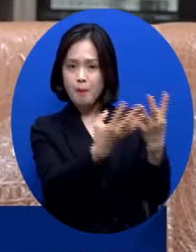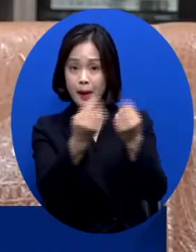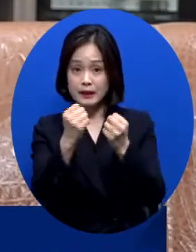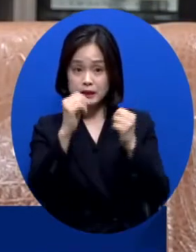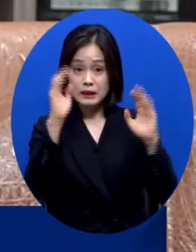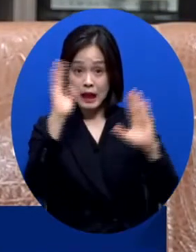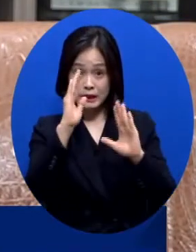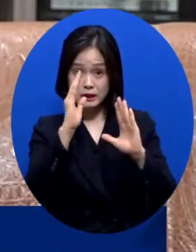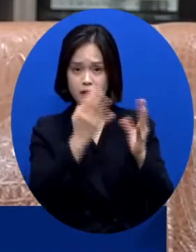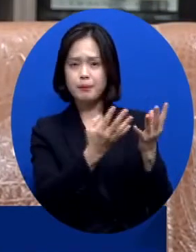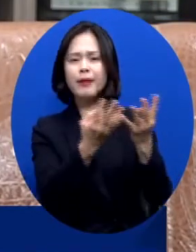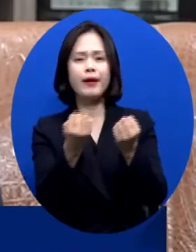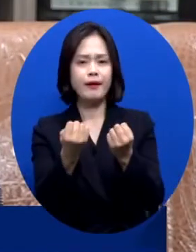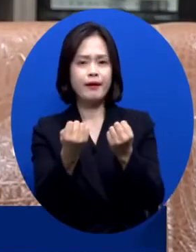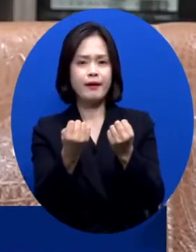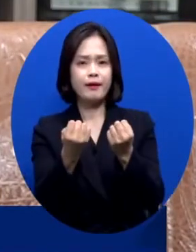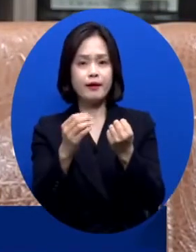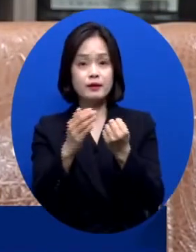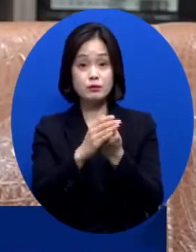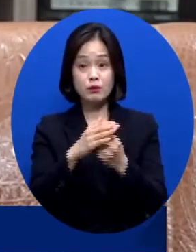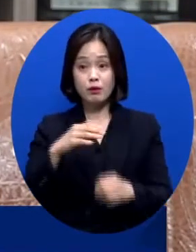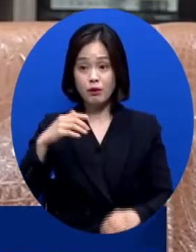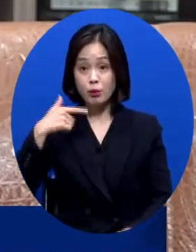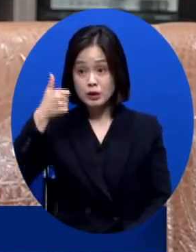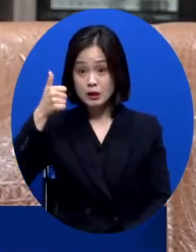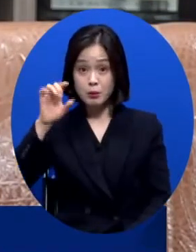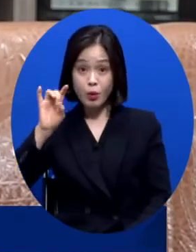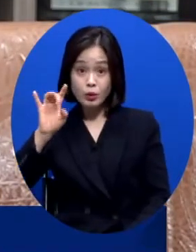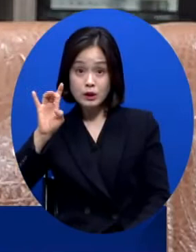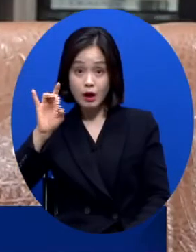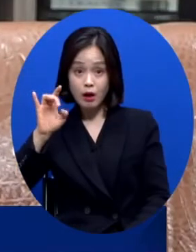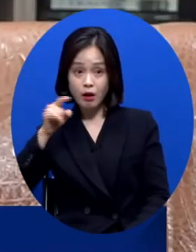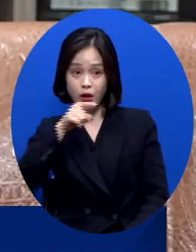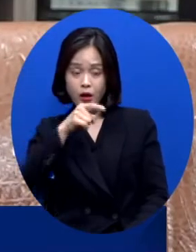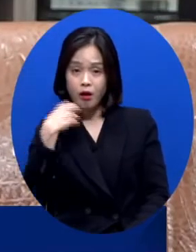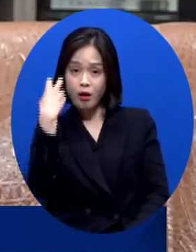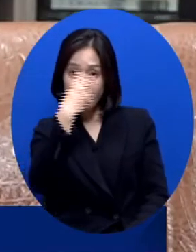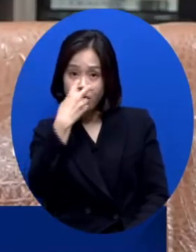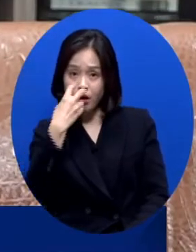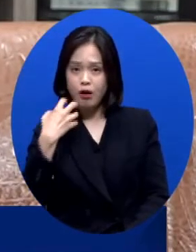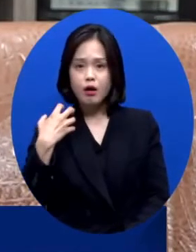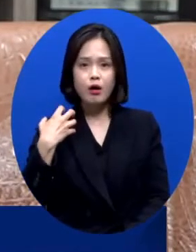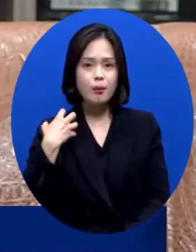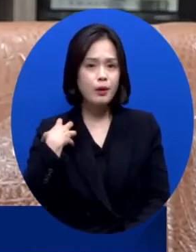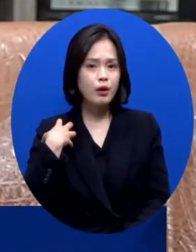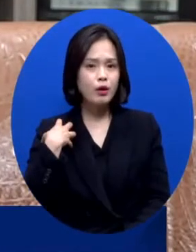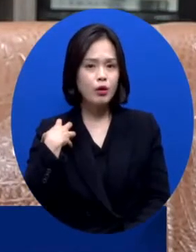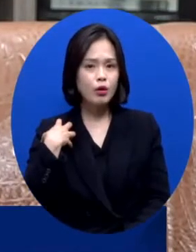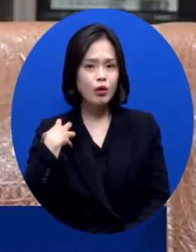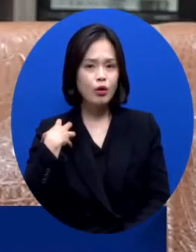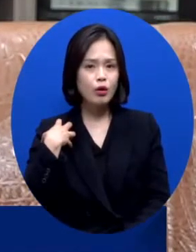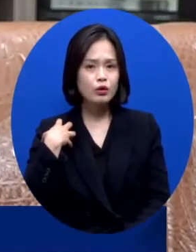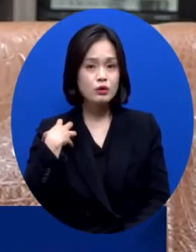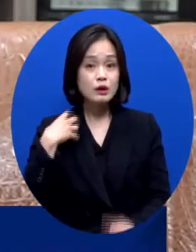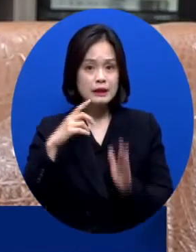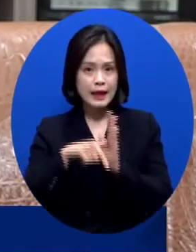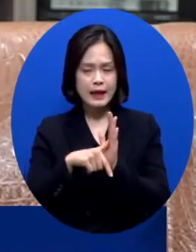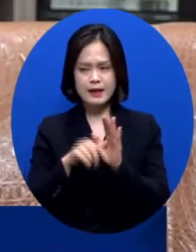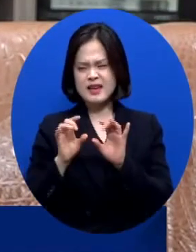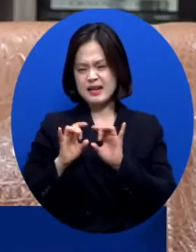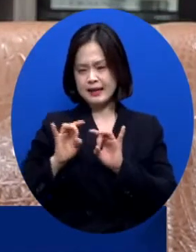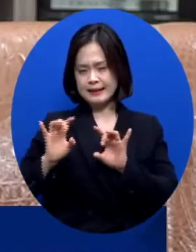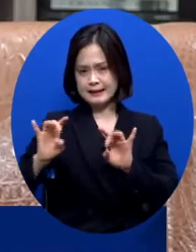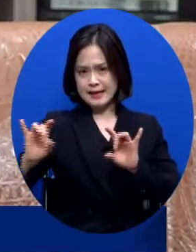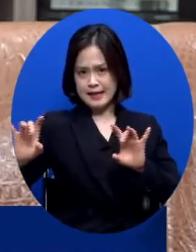이 학생들을 한 명 의 규모 학보 담임목사 님들이 아 진짜 우리 지역